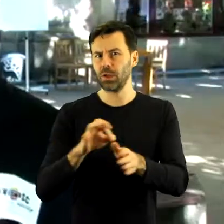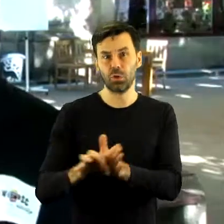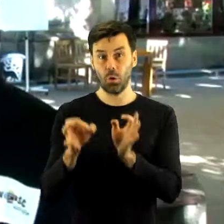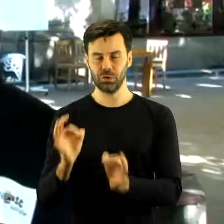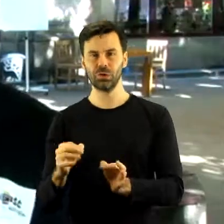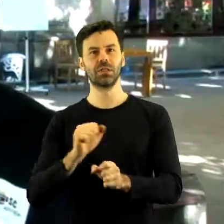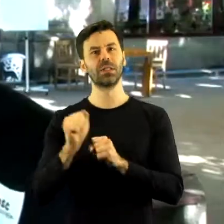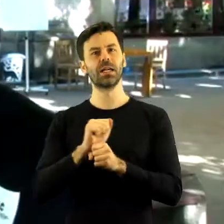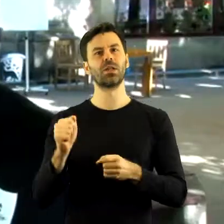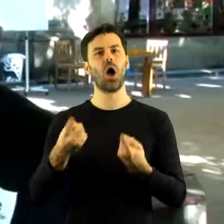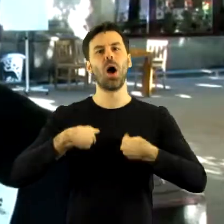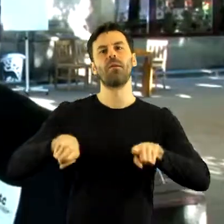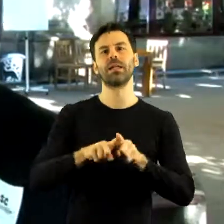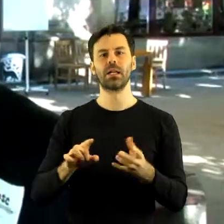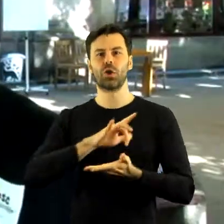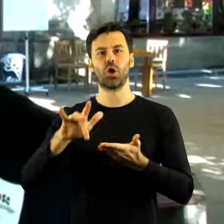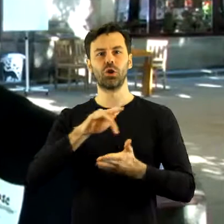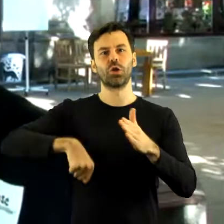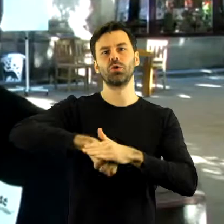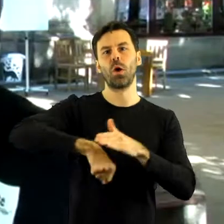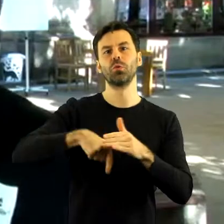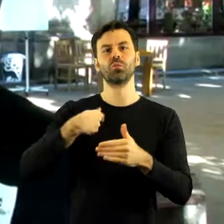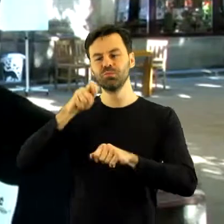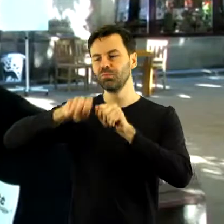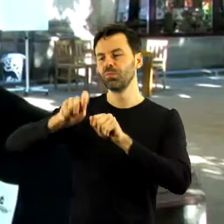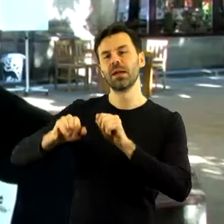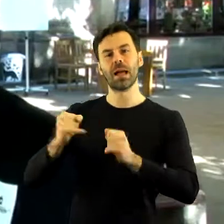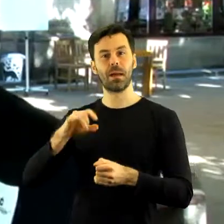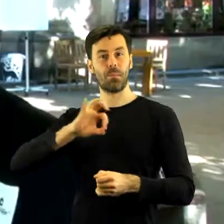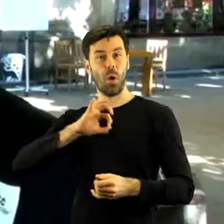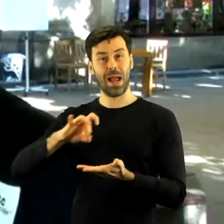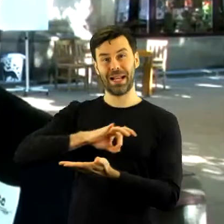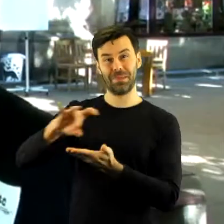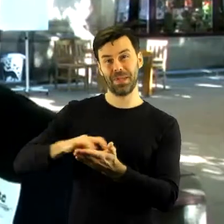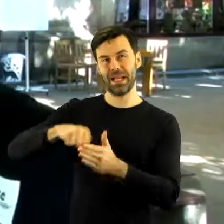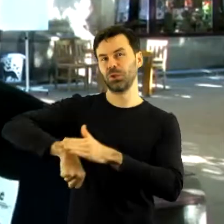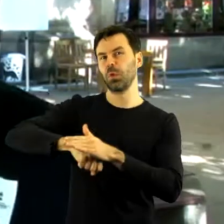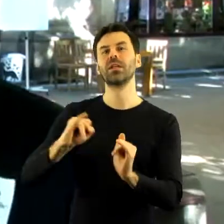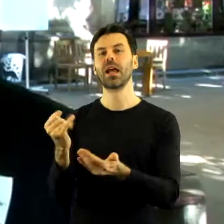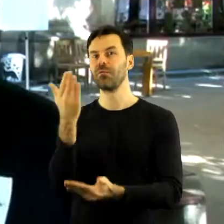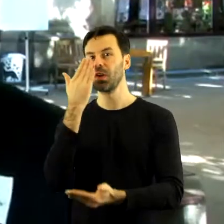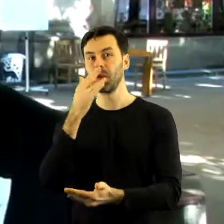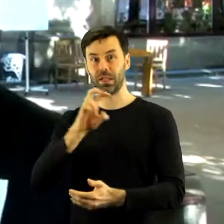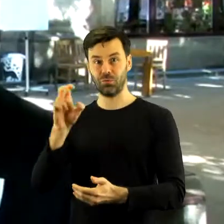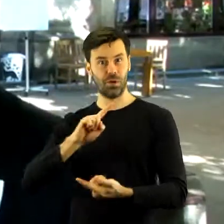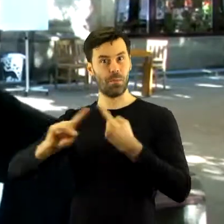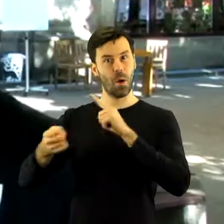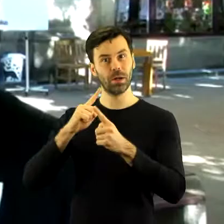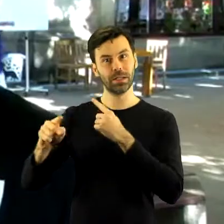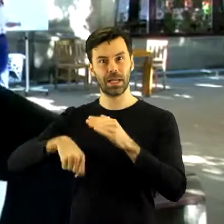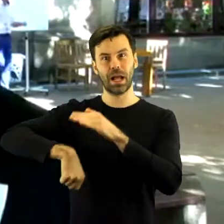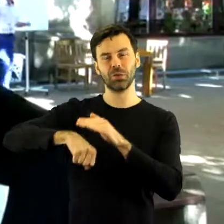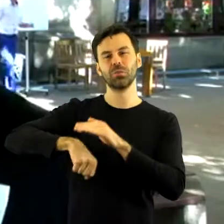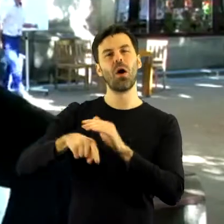prowadzę jeszcze obywatelski monitoring sportu. W ramach tego projektu staram się zbadać, jak to jest ze sportem w mojej gminie. Czy polityka sportowa gminy